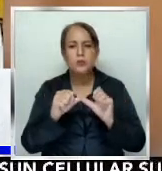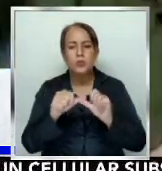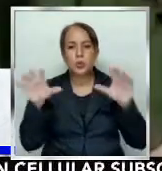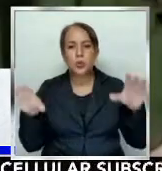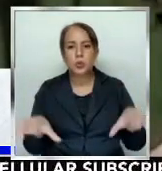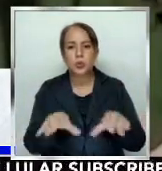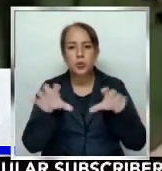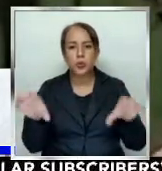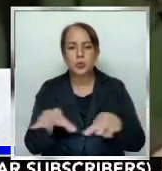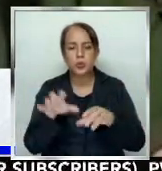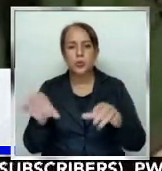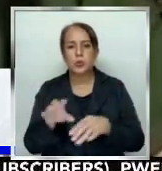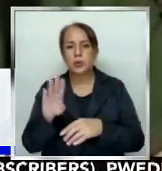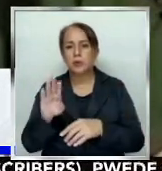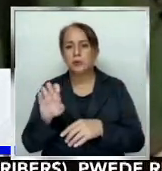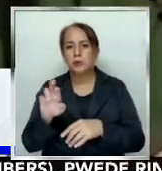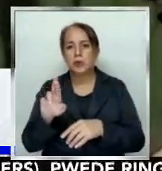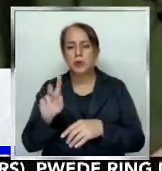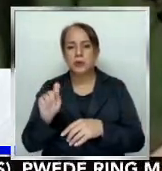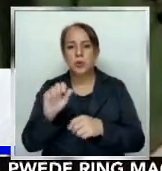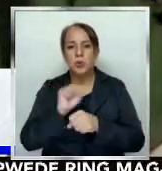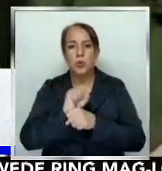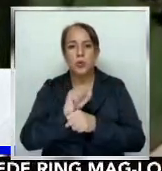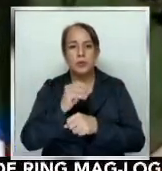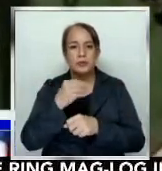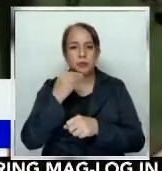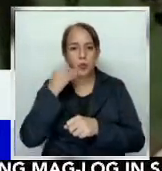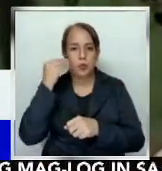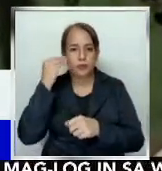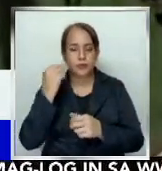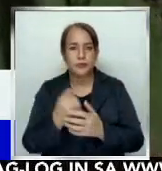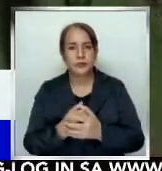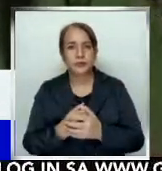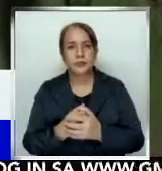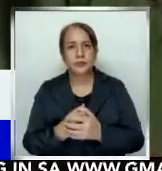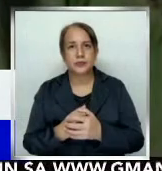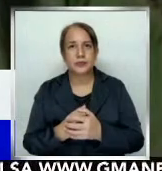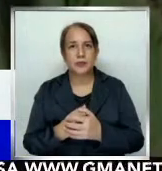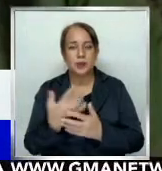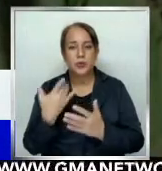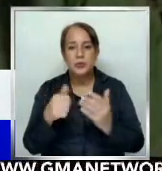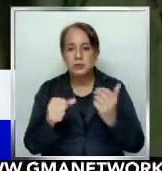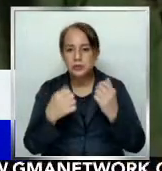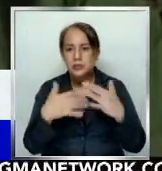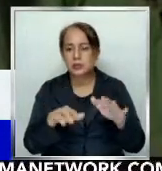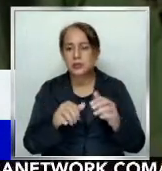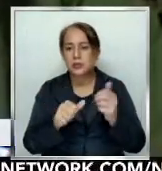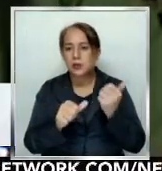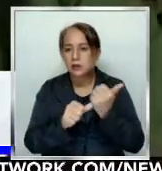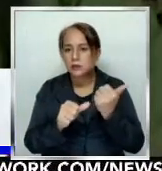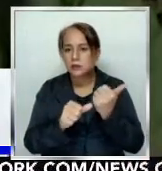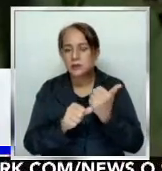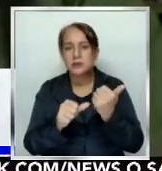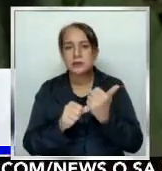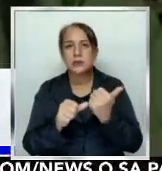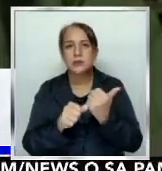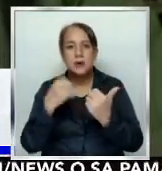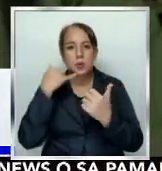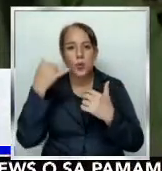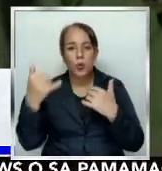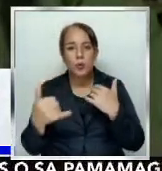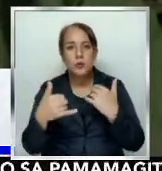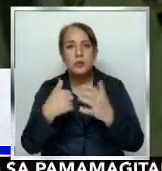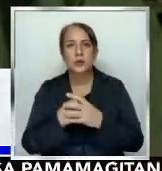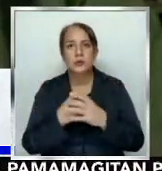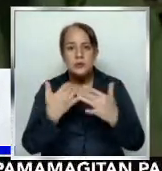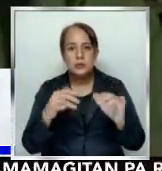birth. Work from home. Ayun po. Nag-a-assist pa rin po kami ng mga, yung mga tawag po, sinasagot po